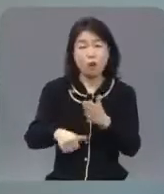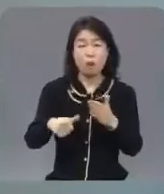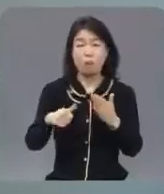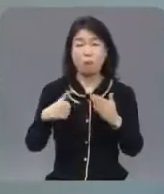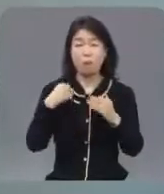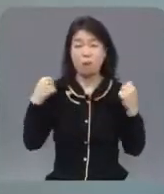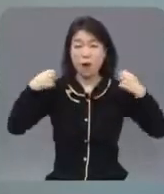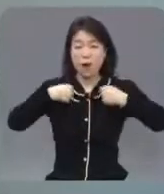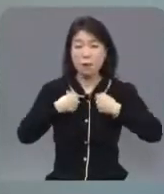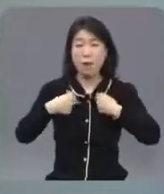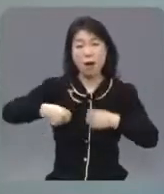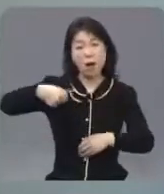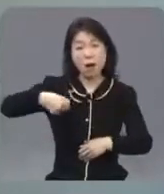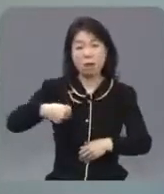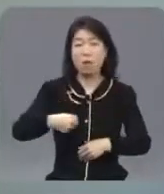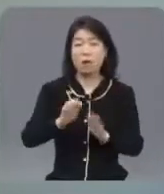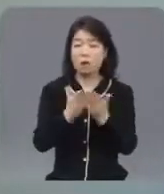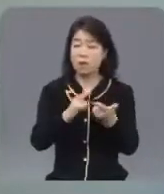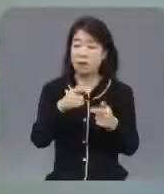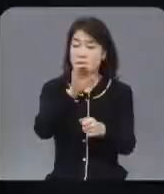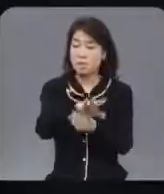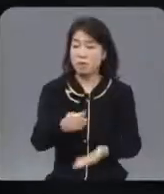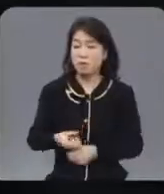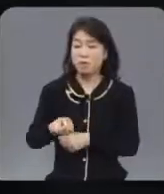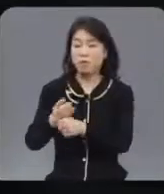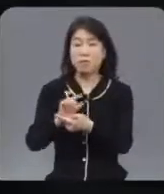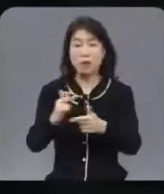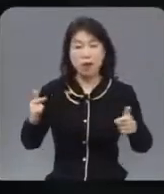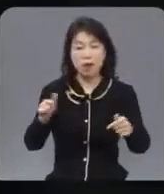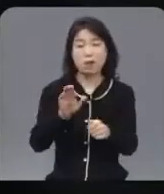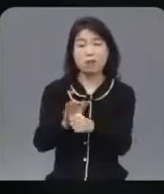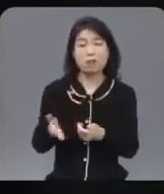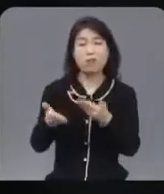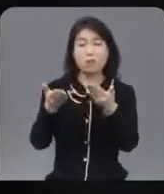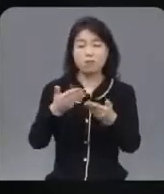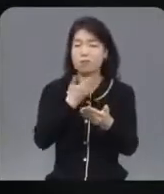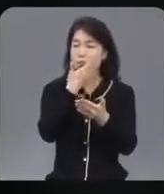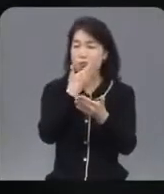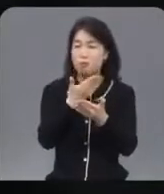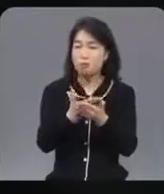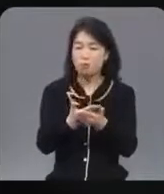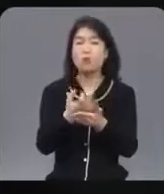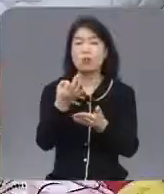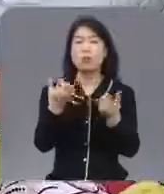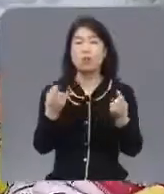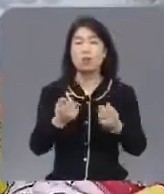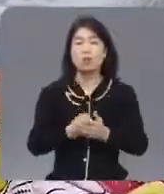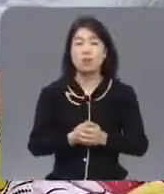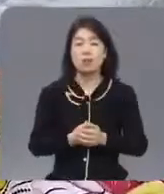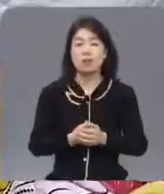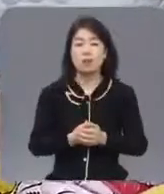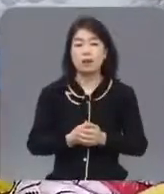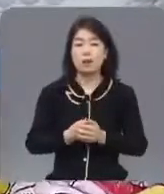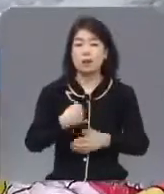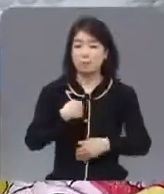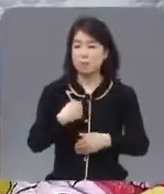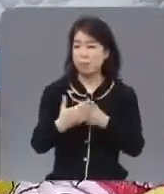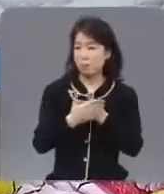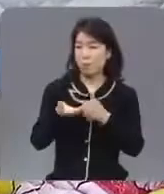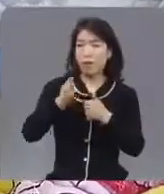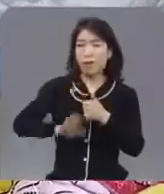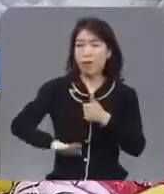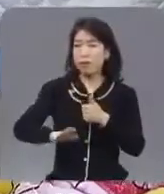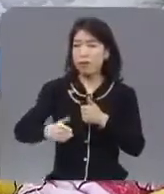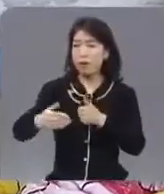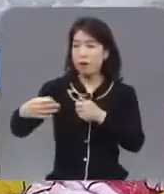책을 구매 전달하는 등 다양한 도움을 주는 소중한 밑천이 되고 있습니다 우리는 그 사람들 어우 두목이 잖아요